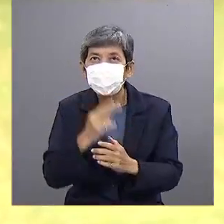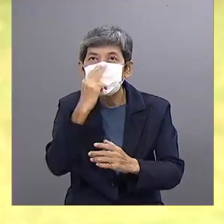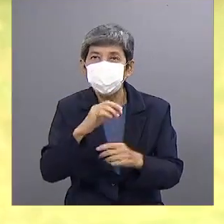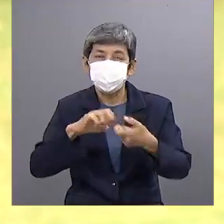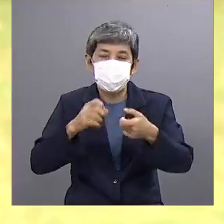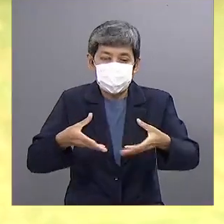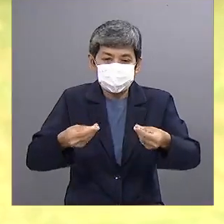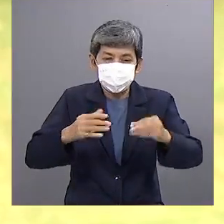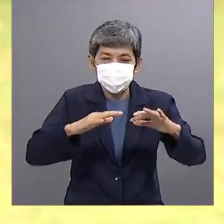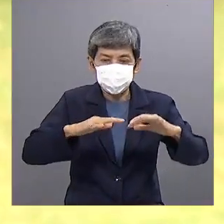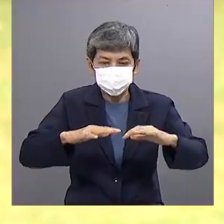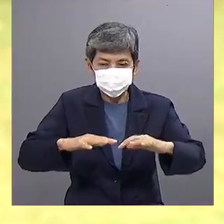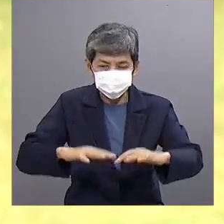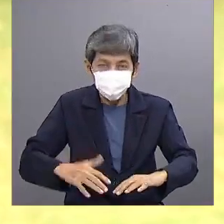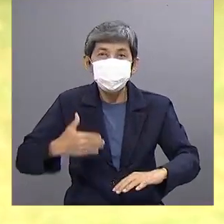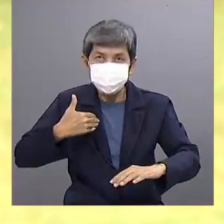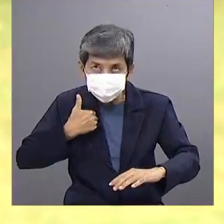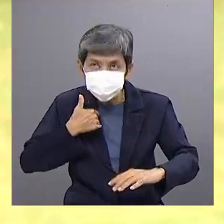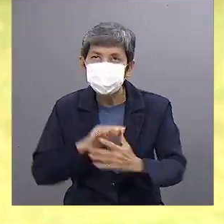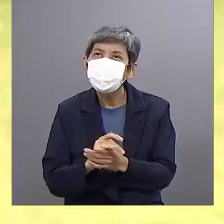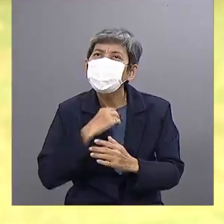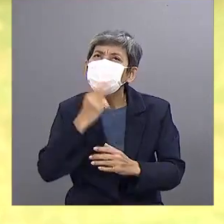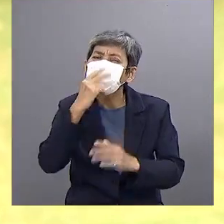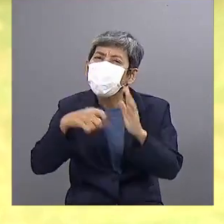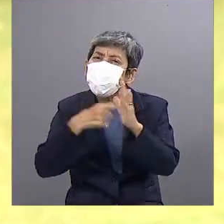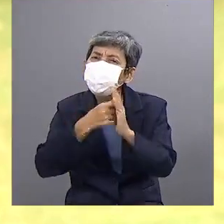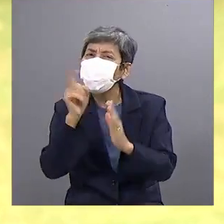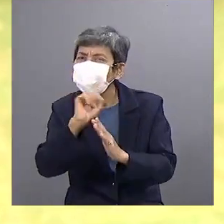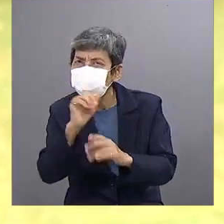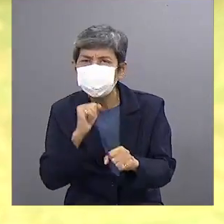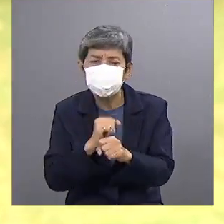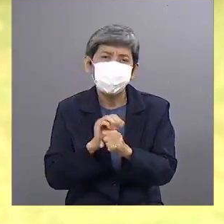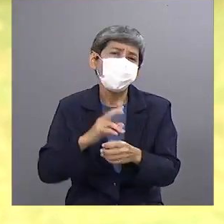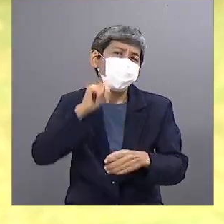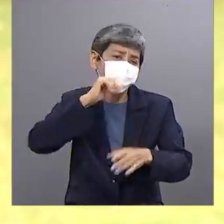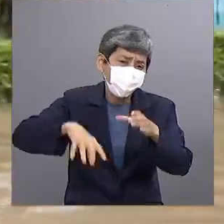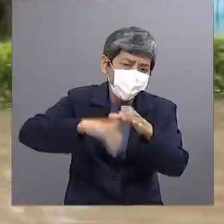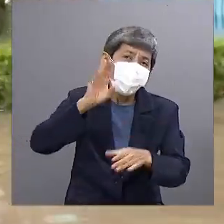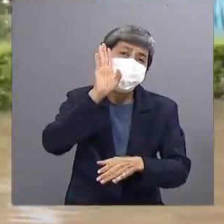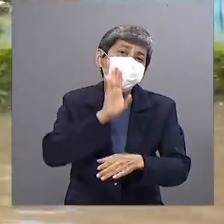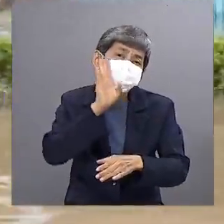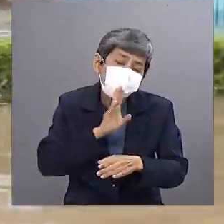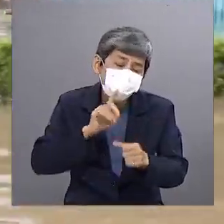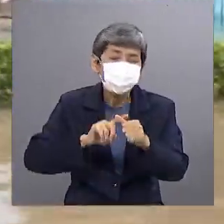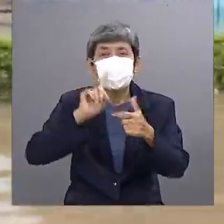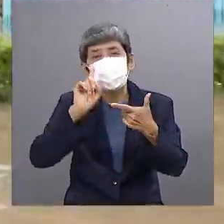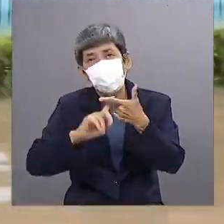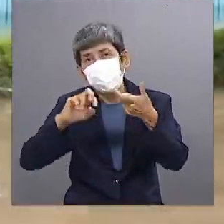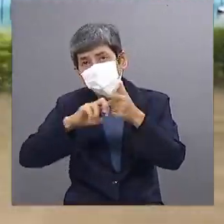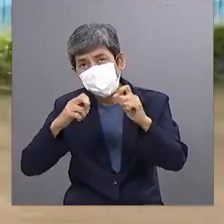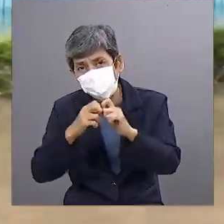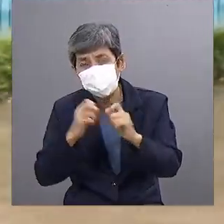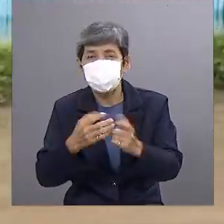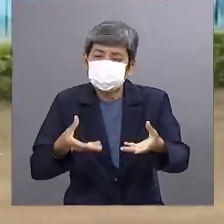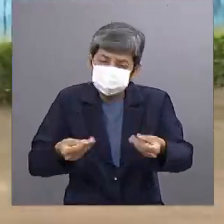ซึ่งยังเกิดขึ้นส่วนจะมาจากอะไรจะมาจากเรื่องการใช้น้ำบาดาลจะเกิดจะมาจากเรื่องของปัจจัยทางธรณีวิทยาตามธรรม